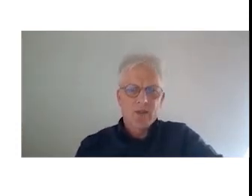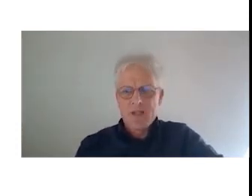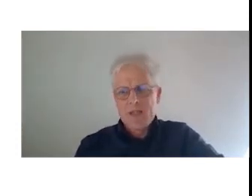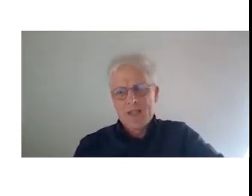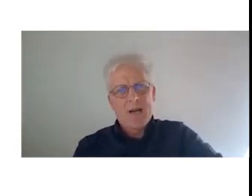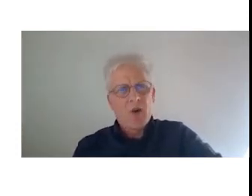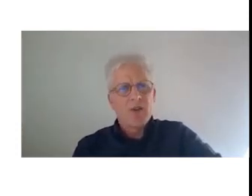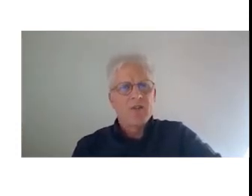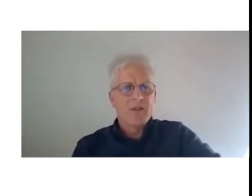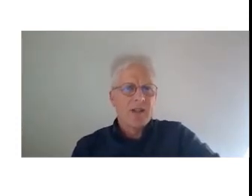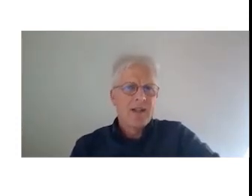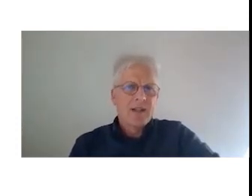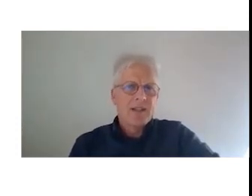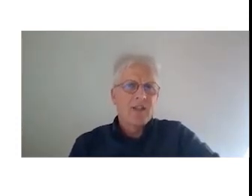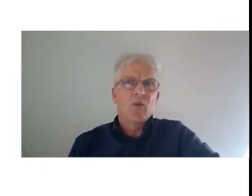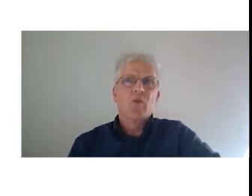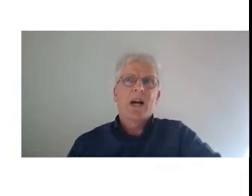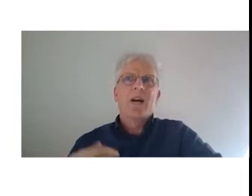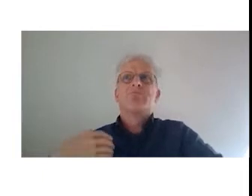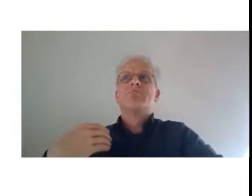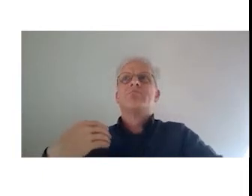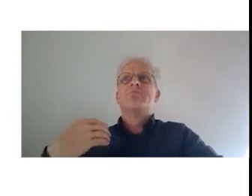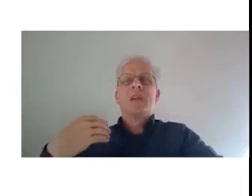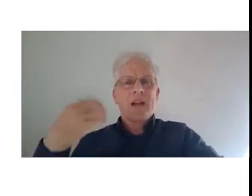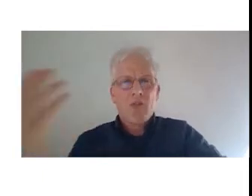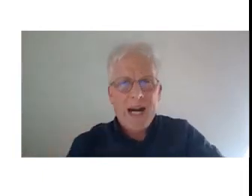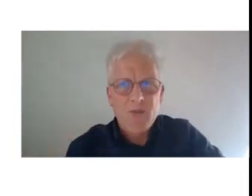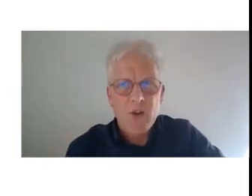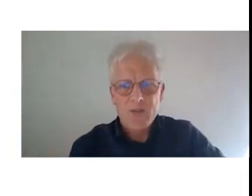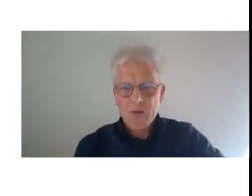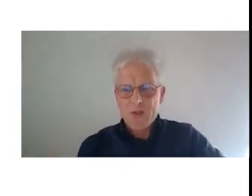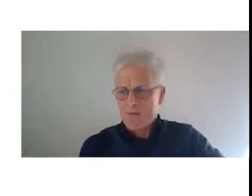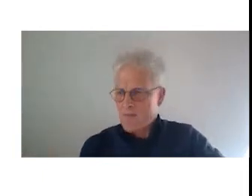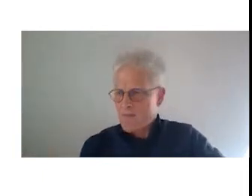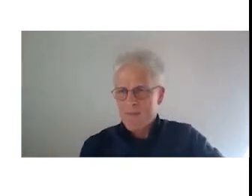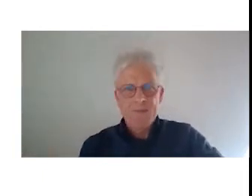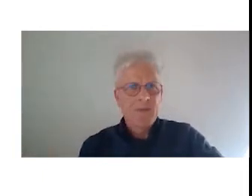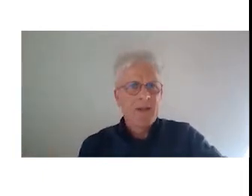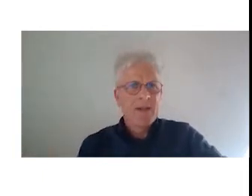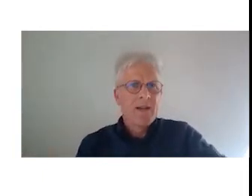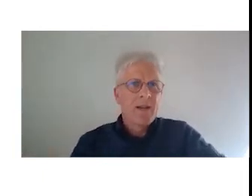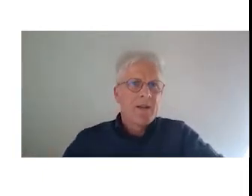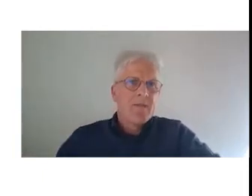sind, und Therapeuten, die sich für UK verantwortlich fühlen.